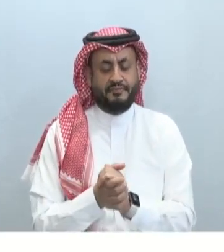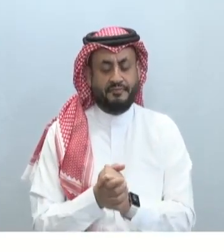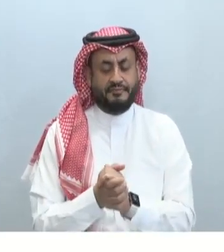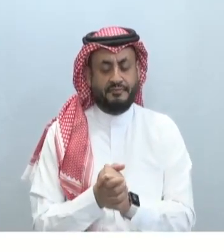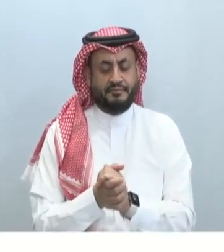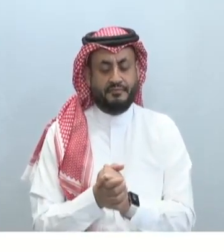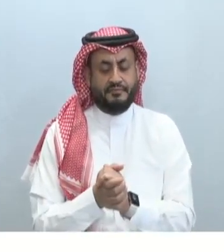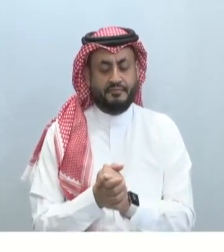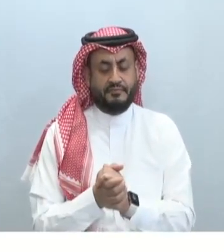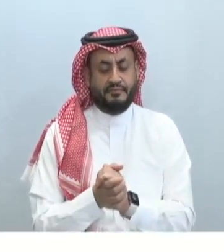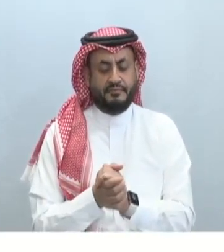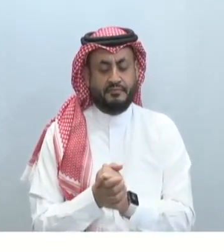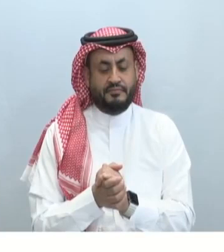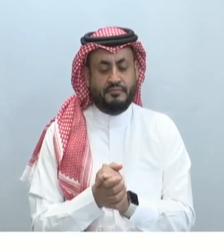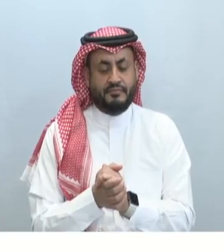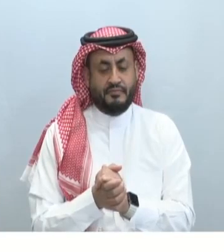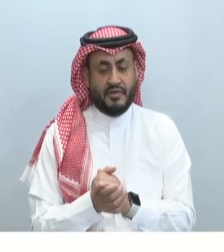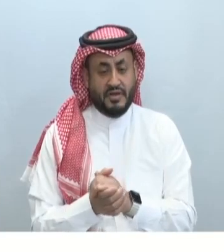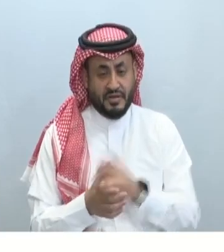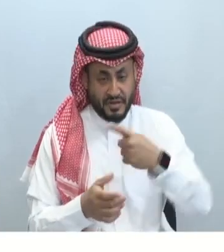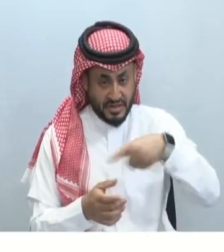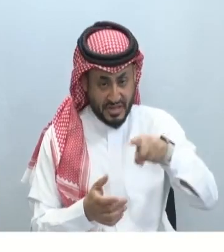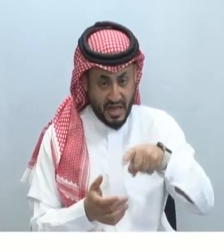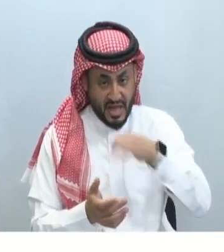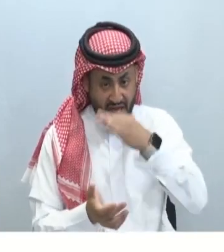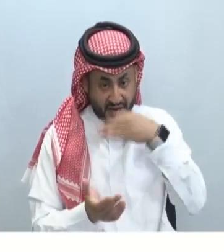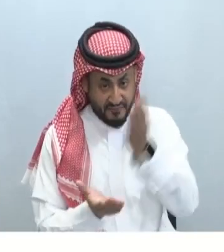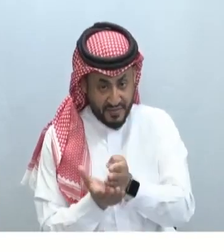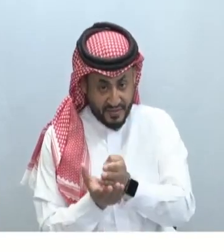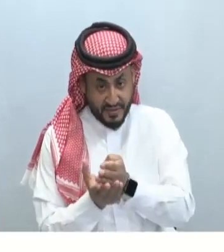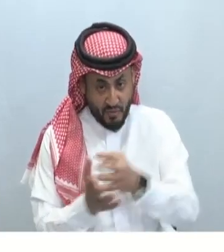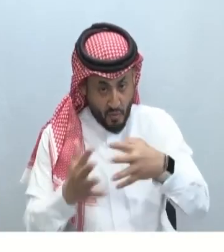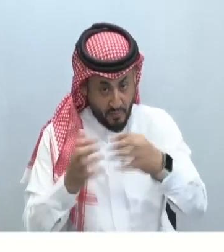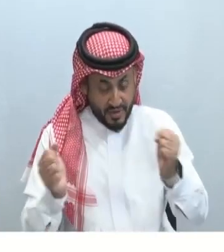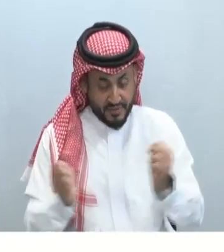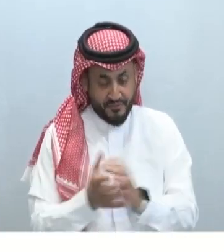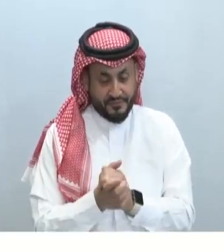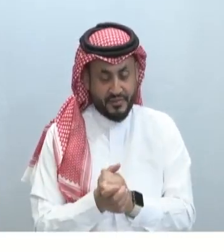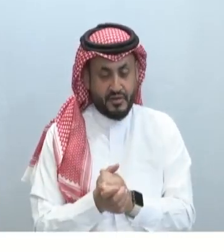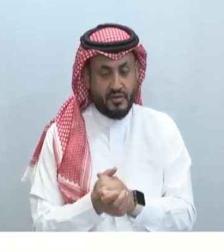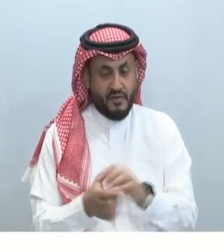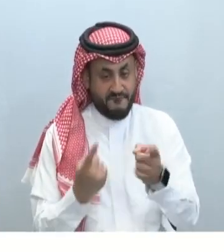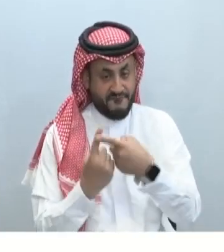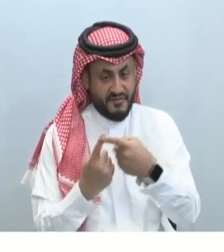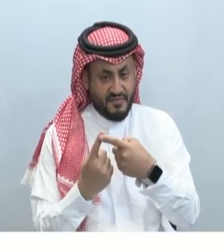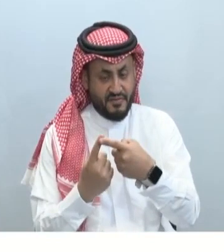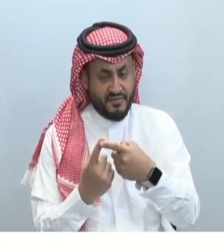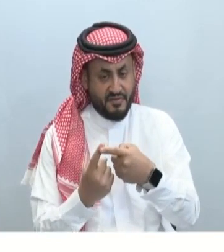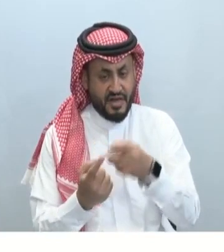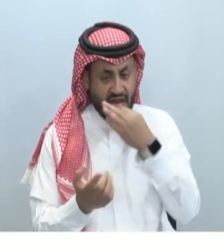يتفرق فان صدقا وبي لاحظوا صدق